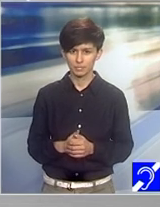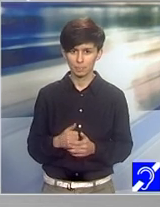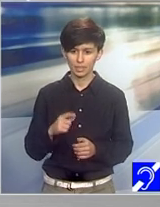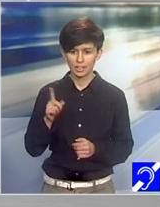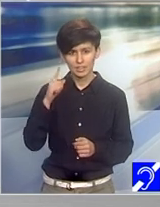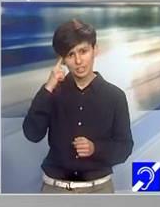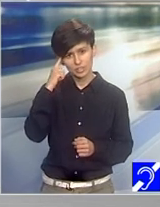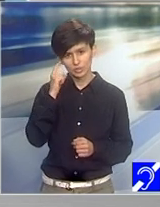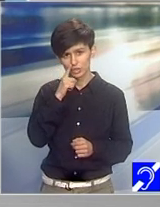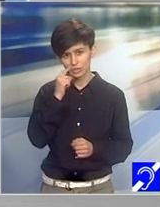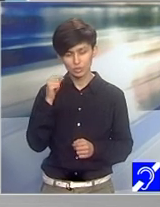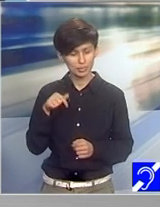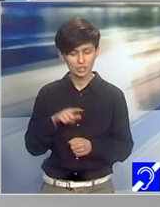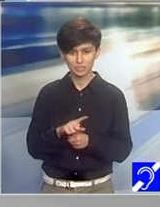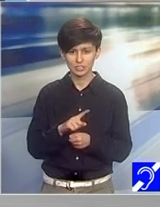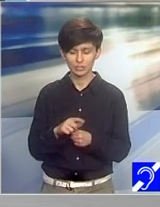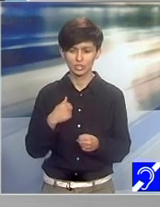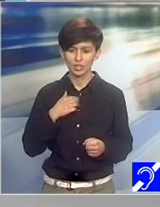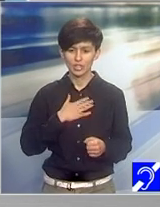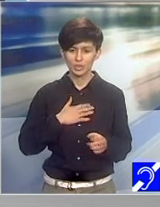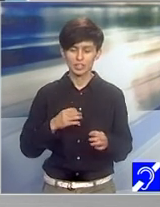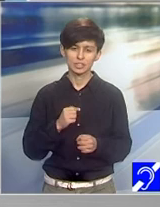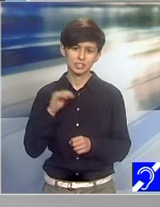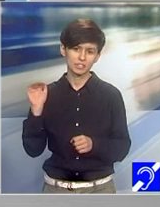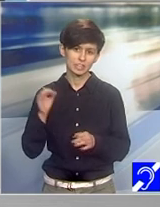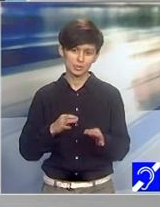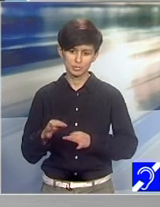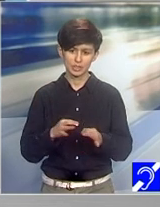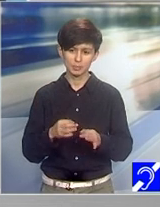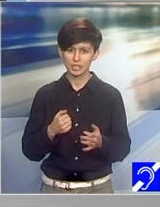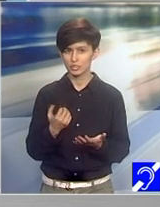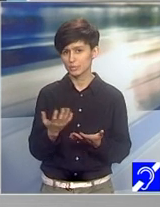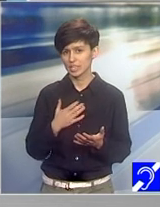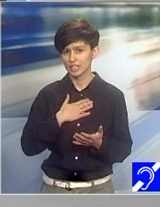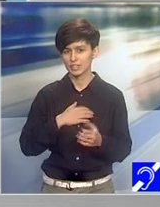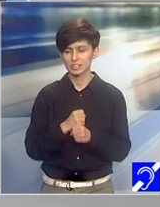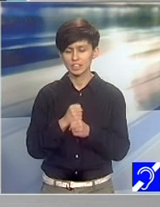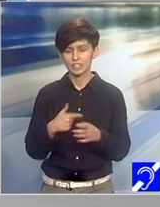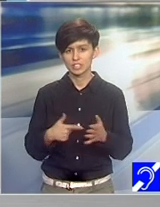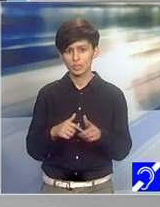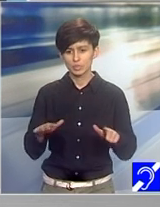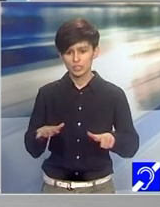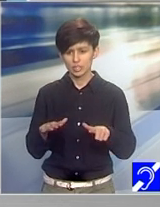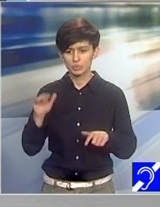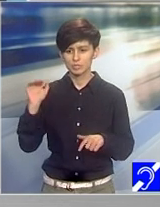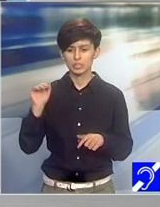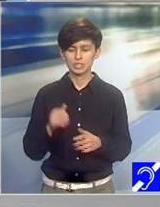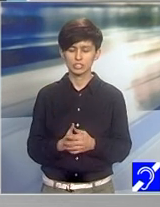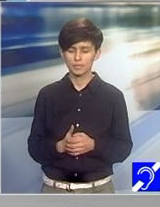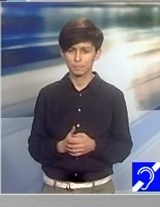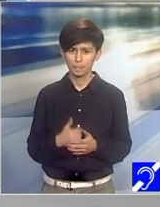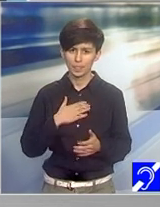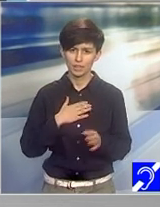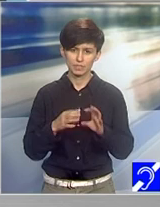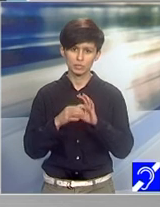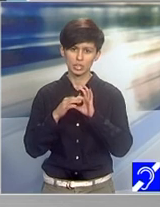vă întreb despre planuri realizabile în 2017. Rodica? Tot așa avem